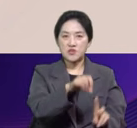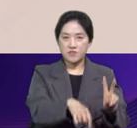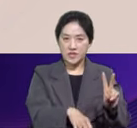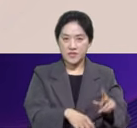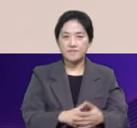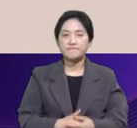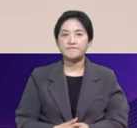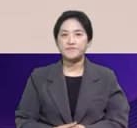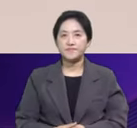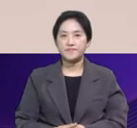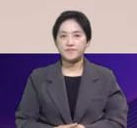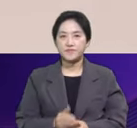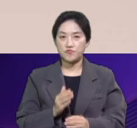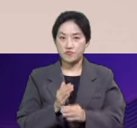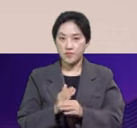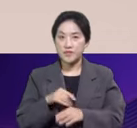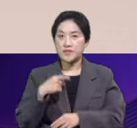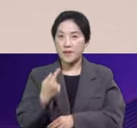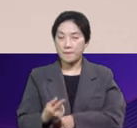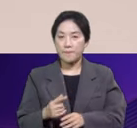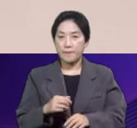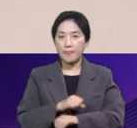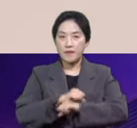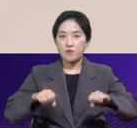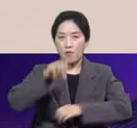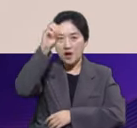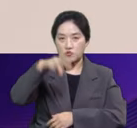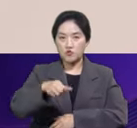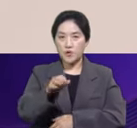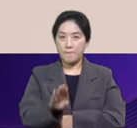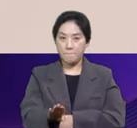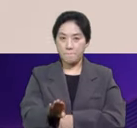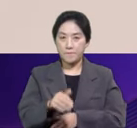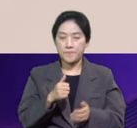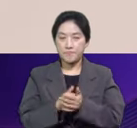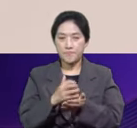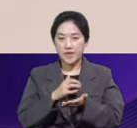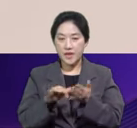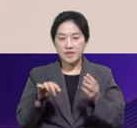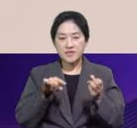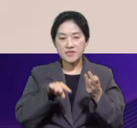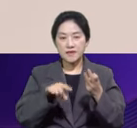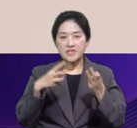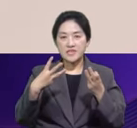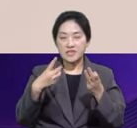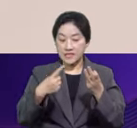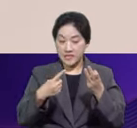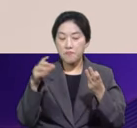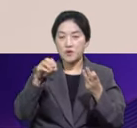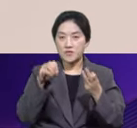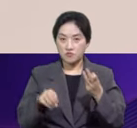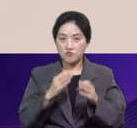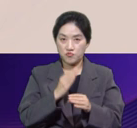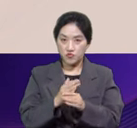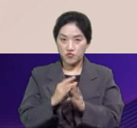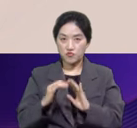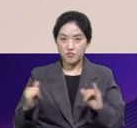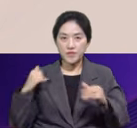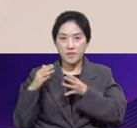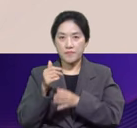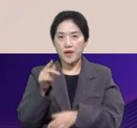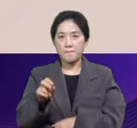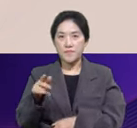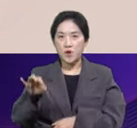2위입니다. 다음 지역 살펴볼까요? 경기 광주 갑입니다. 개표 13.1% 진행됐습니다. 국민의힘 함경우